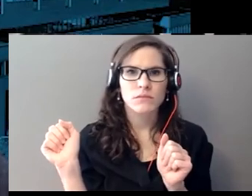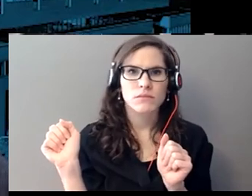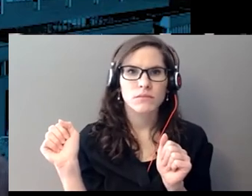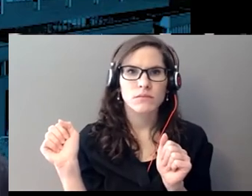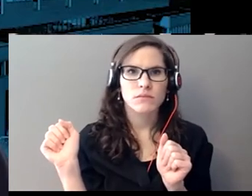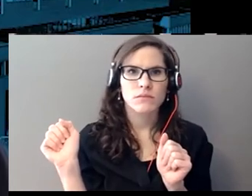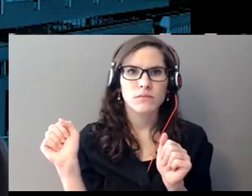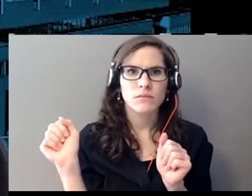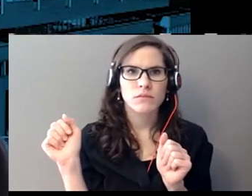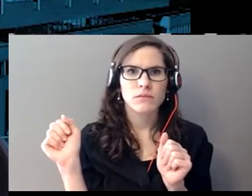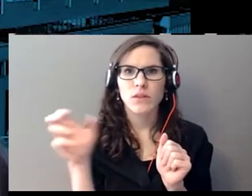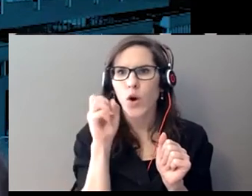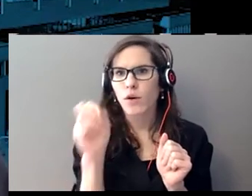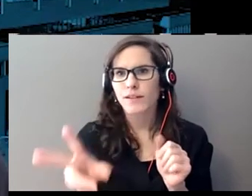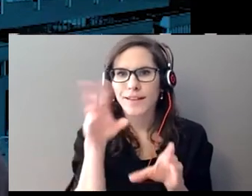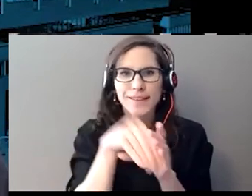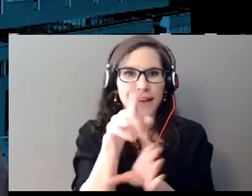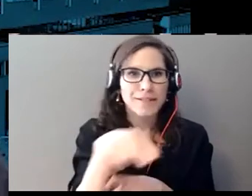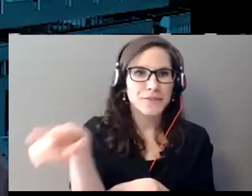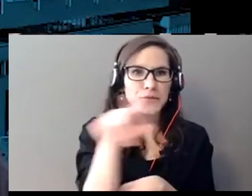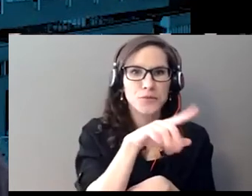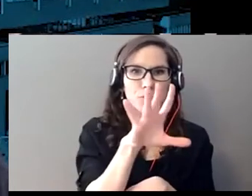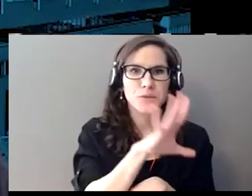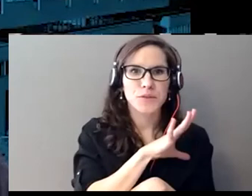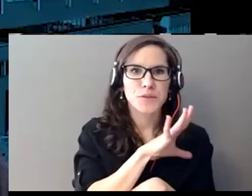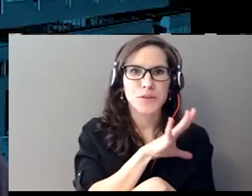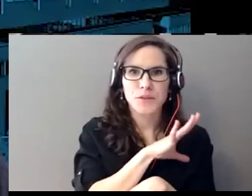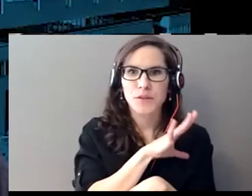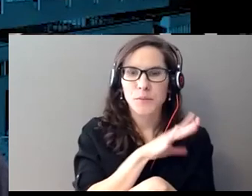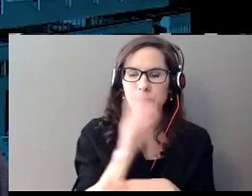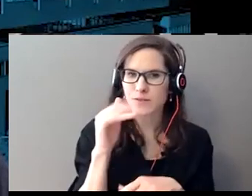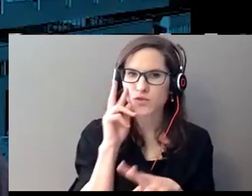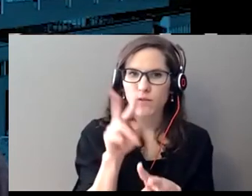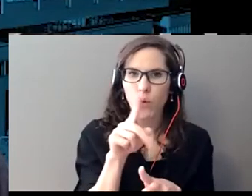ok très bien parmi vous est-ce qu'il y quelqu'un qui aimerait parce que je vois